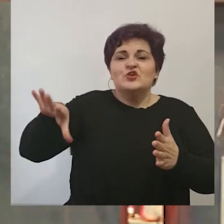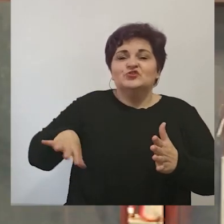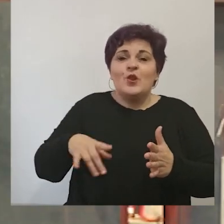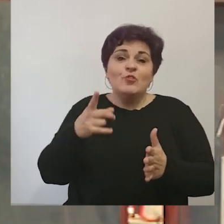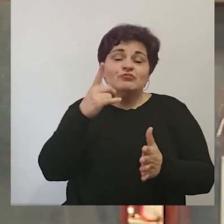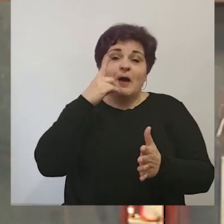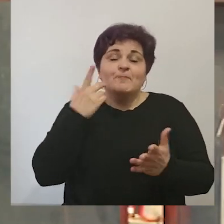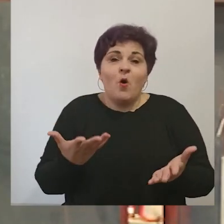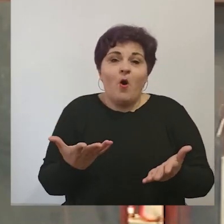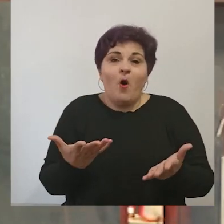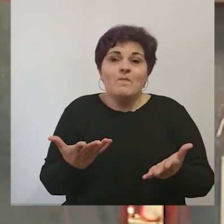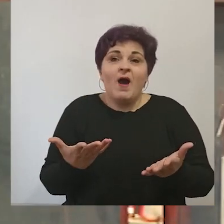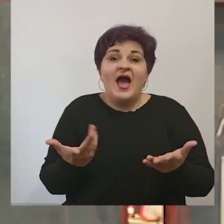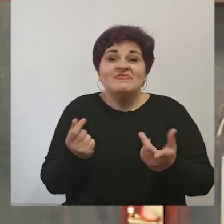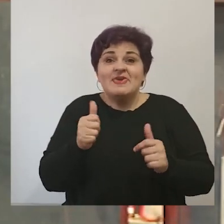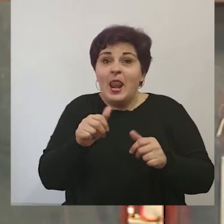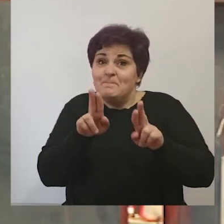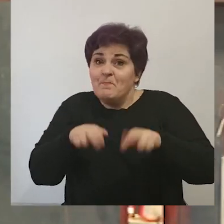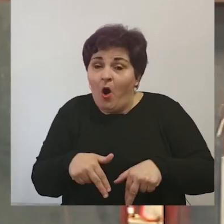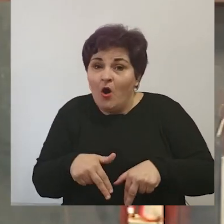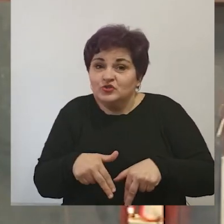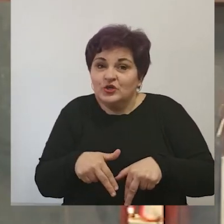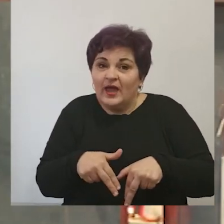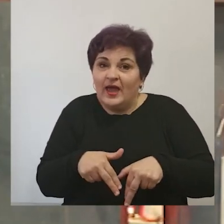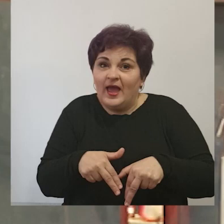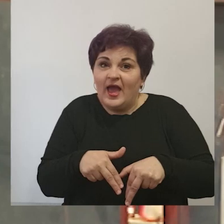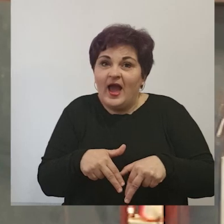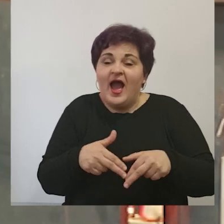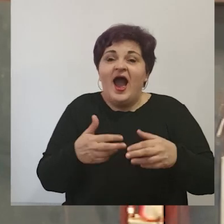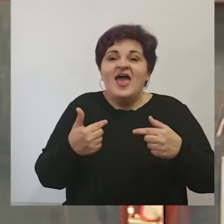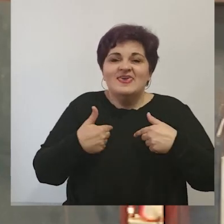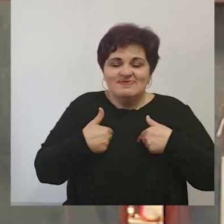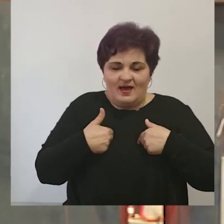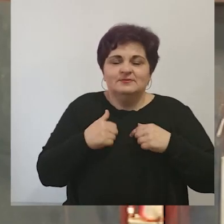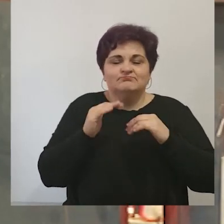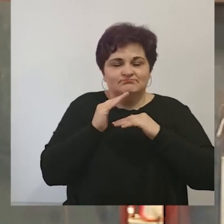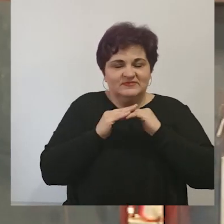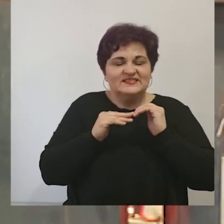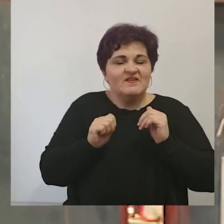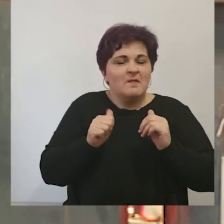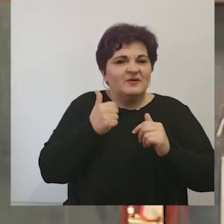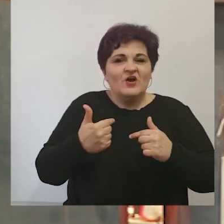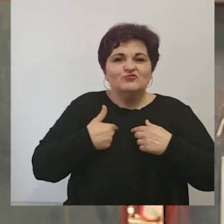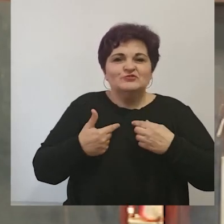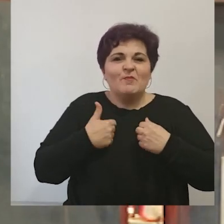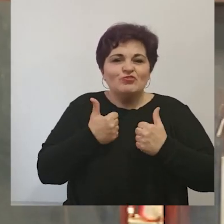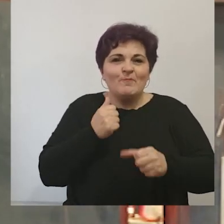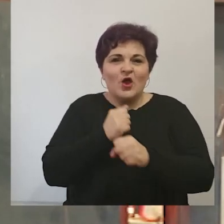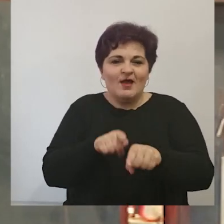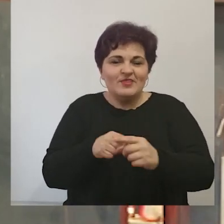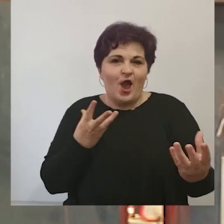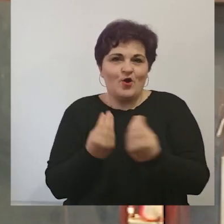da proba, da vidi kako ide, da li može. I mogu vam reći da sam ja zadovoljna, prvenstveno što sam se dobro